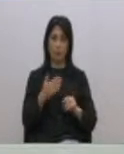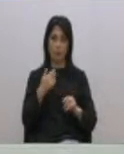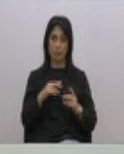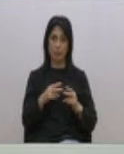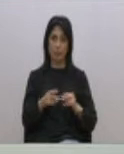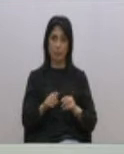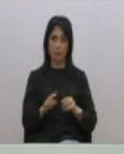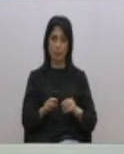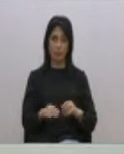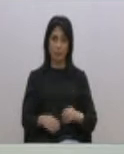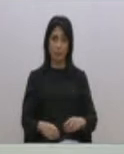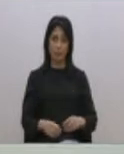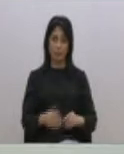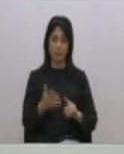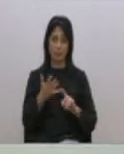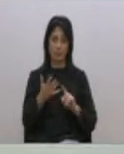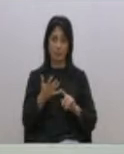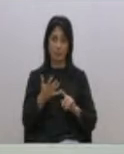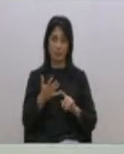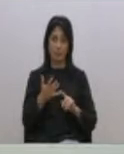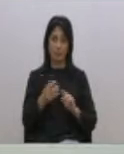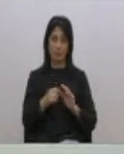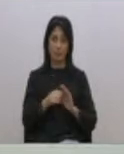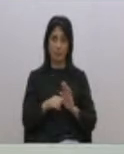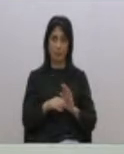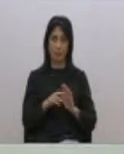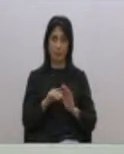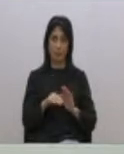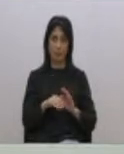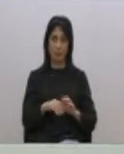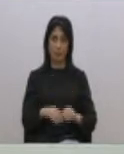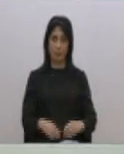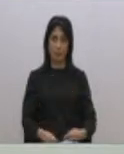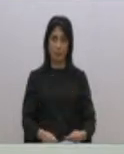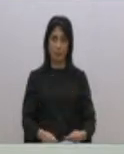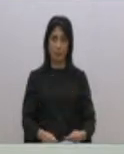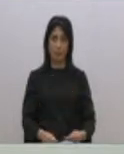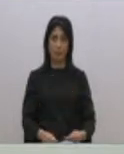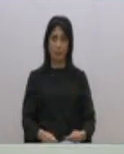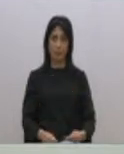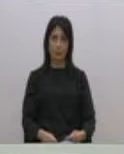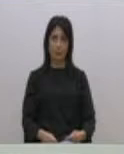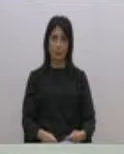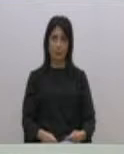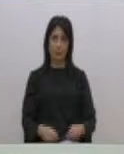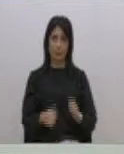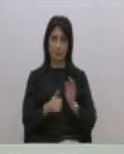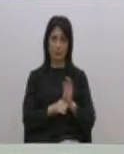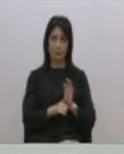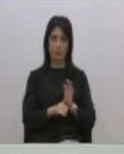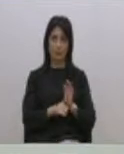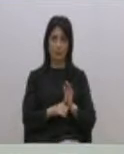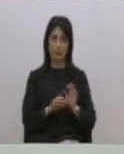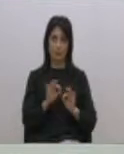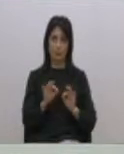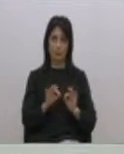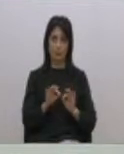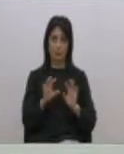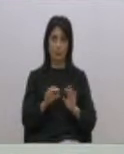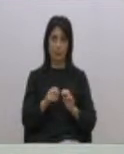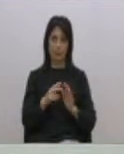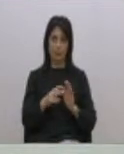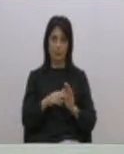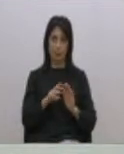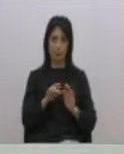ცვლილება? მეხუთე პუნქტი მე-16 მუხლი არ არის ცვლილება? მეექვსე პუნქტი პროექტის კანონის